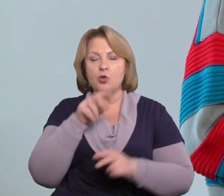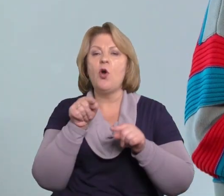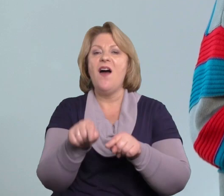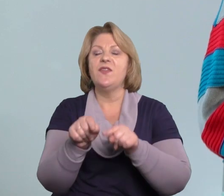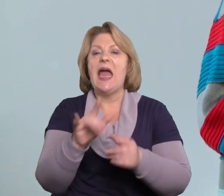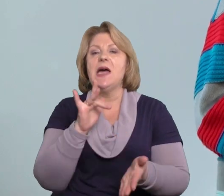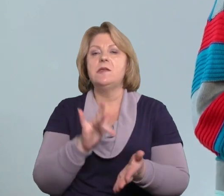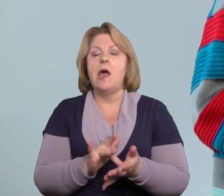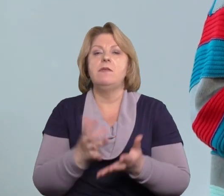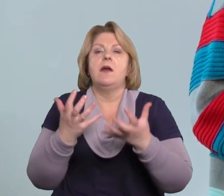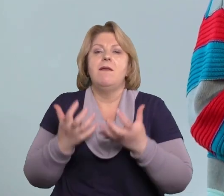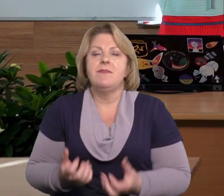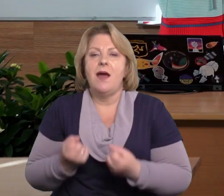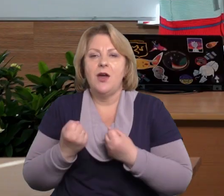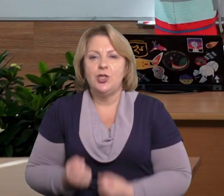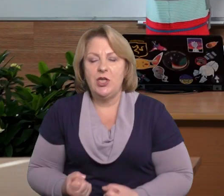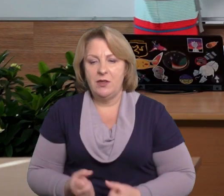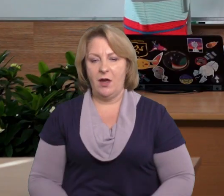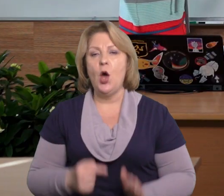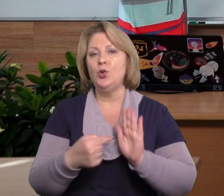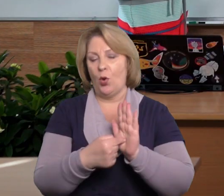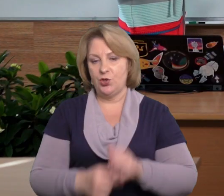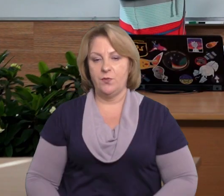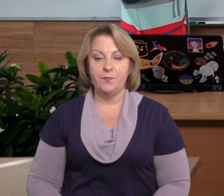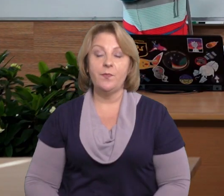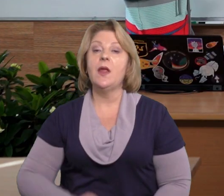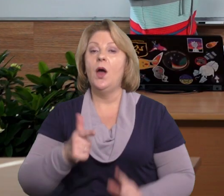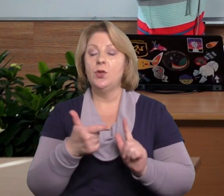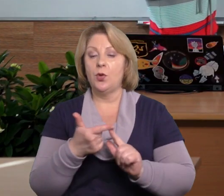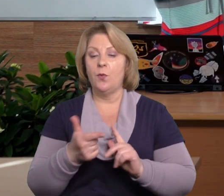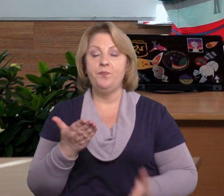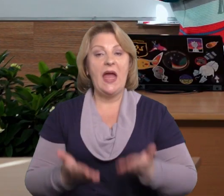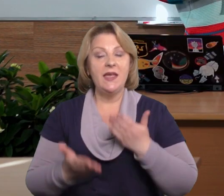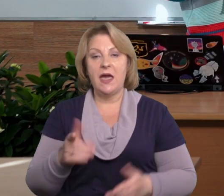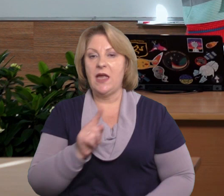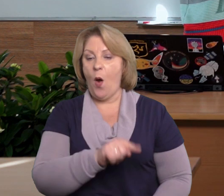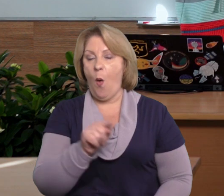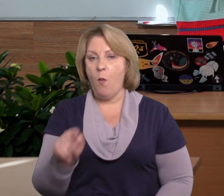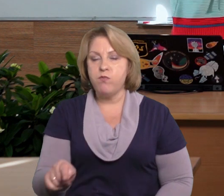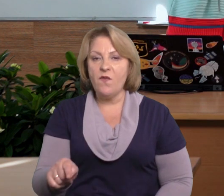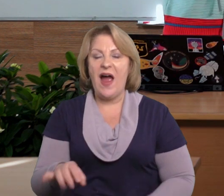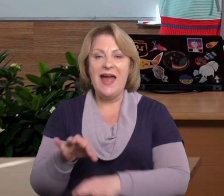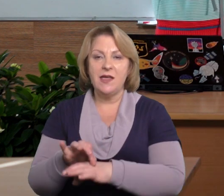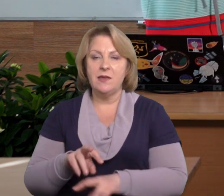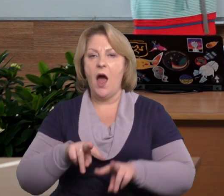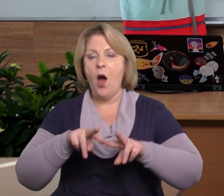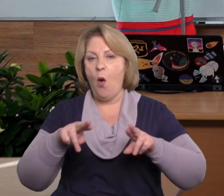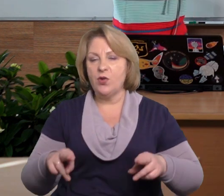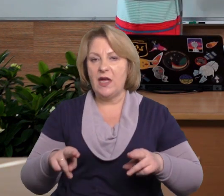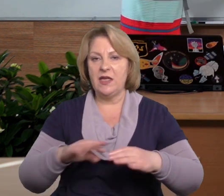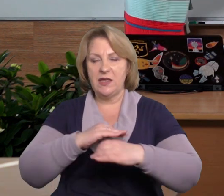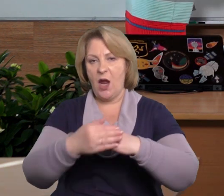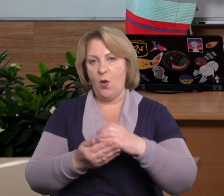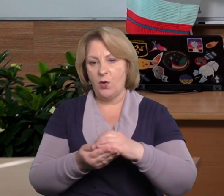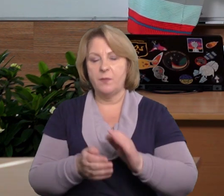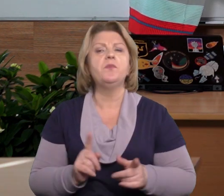цей центр тяжіння, цю точку. Це перше. Друге, якщо обидва тіла – однорідні кулі. Про що мова?